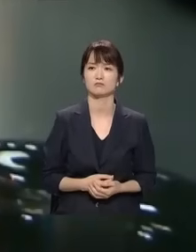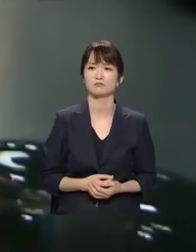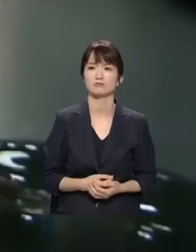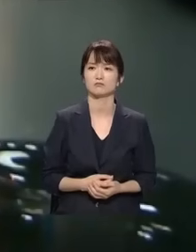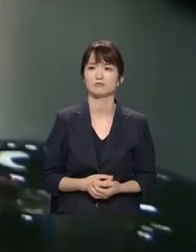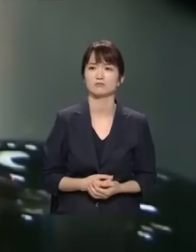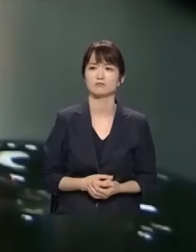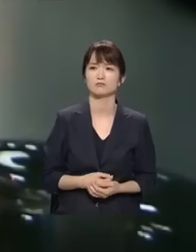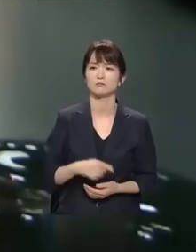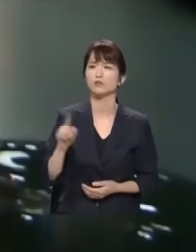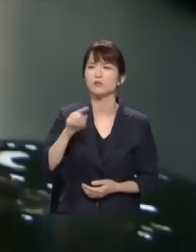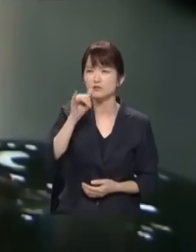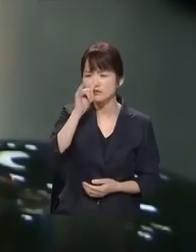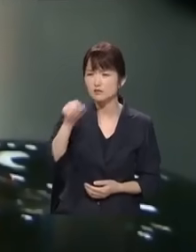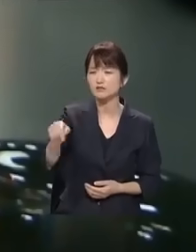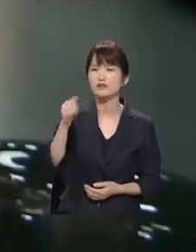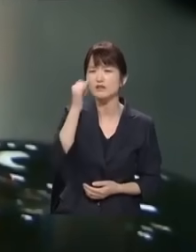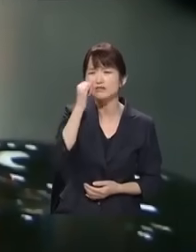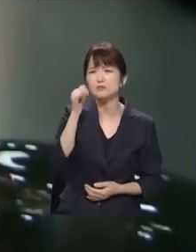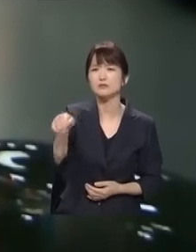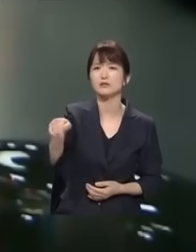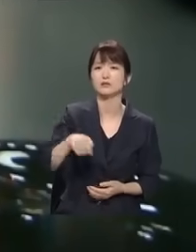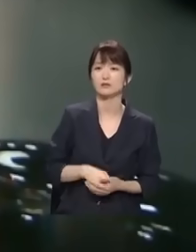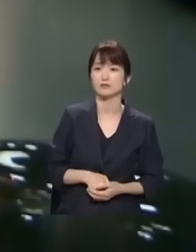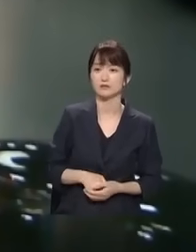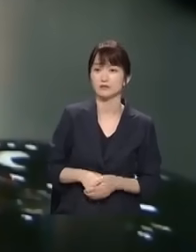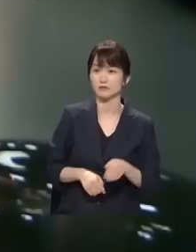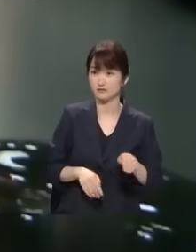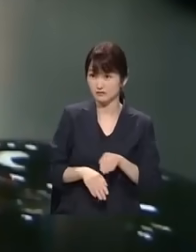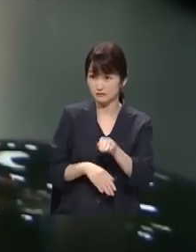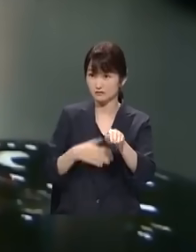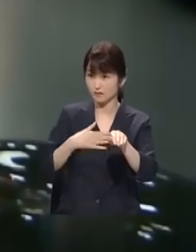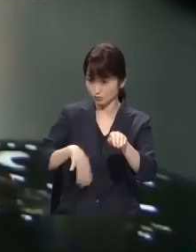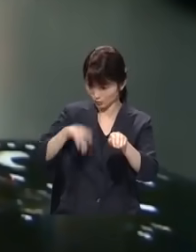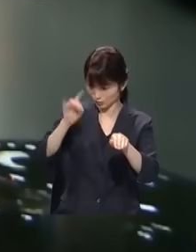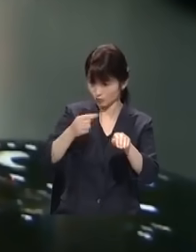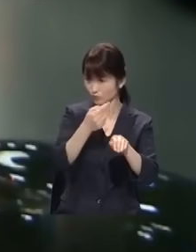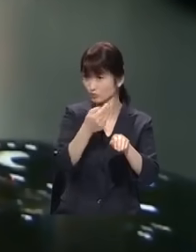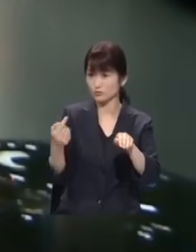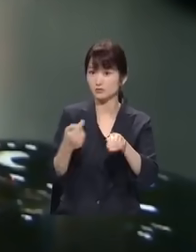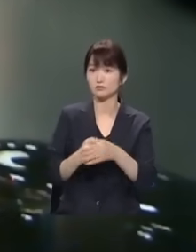아니, 그런 게 어딨어요, 아줌마는. 아, 괜찮아요. 아니, 제가 먼저 왔잖아요.